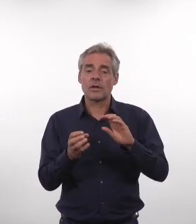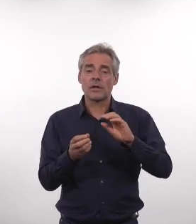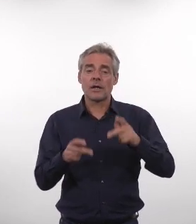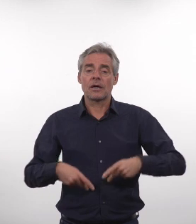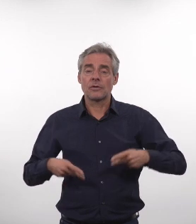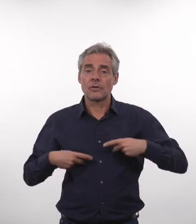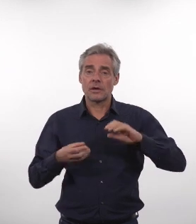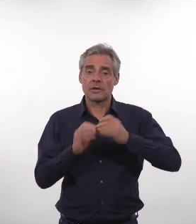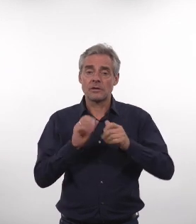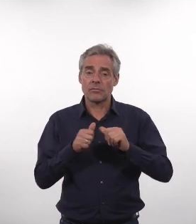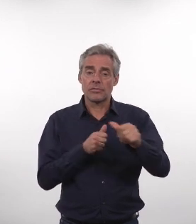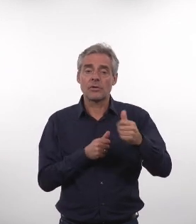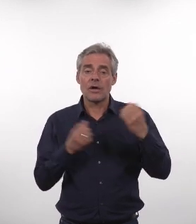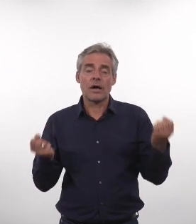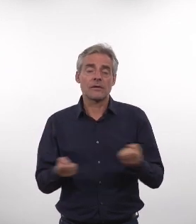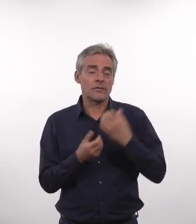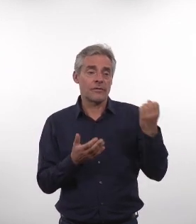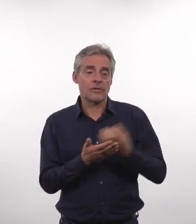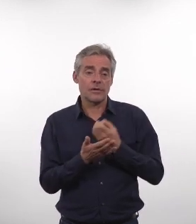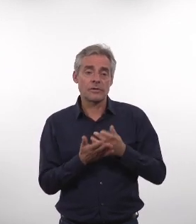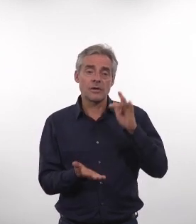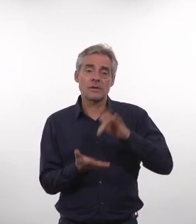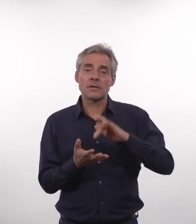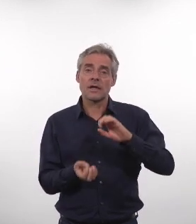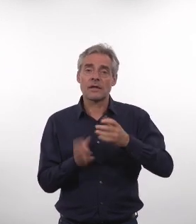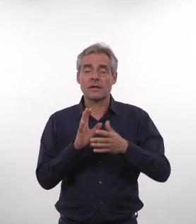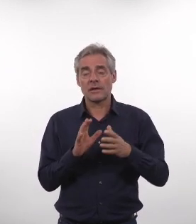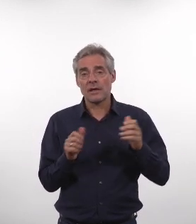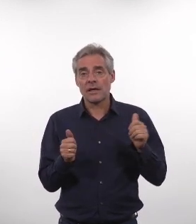vous invite à suivre nos actualités sur notre site internet